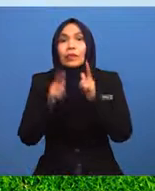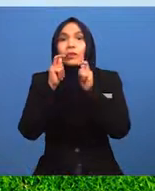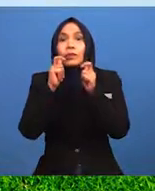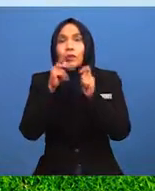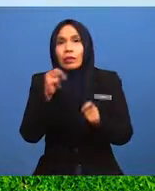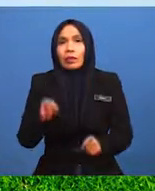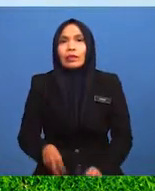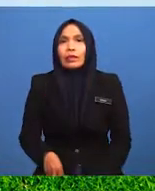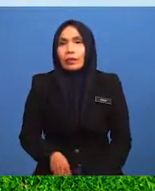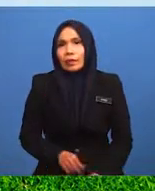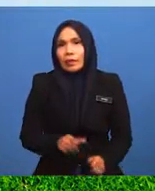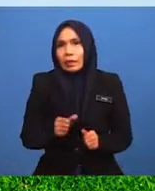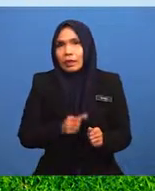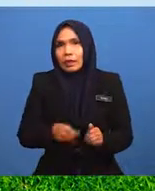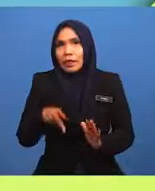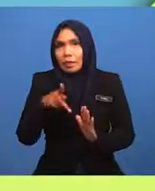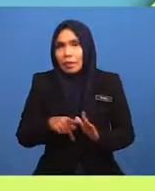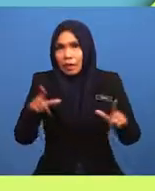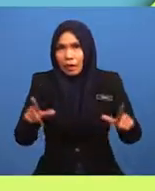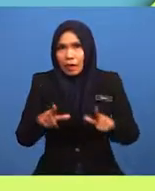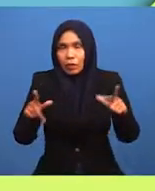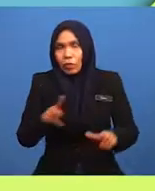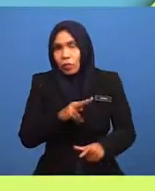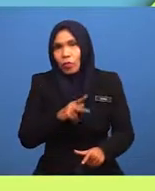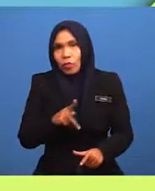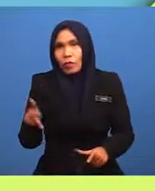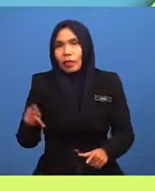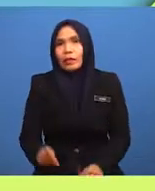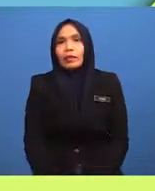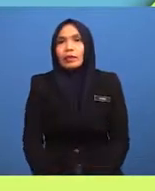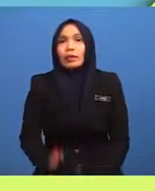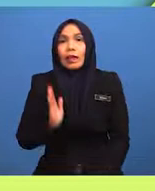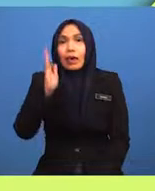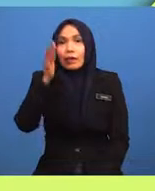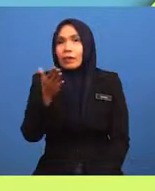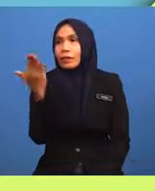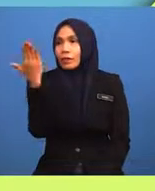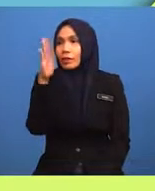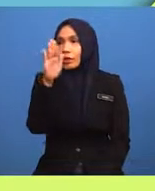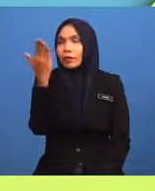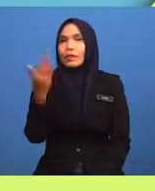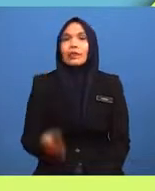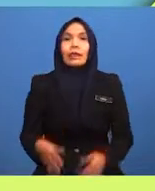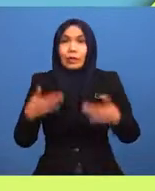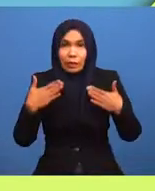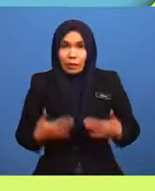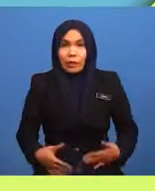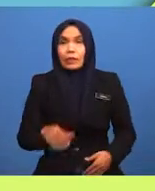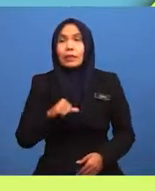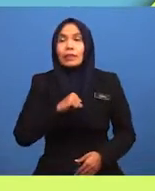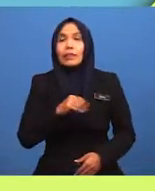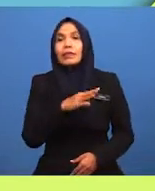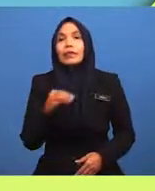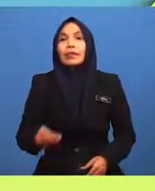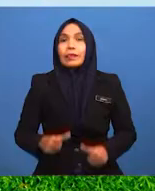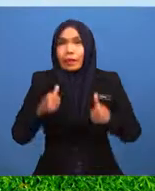Setiap perlakuan yang kita lakukan akan mencerminkan diri sendiri dan juga ahli